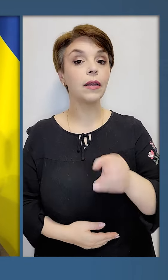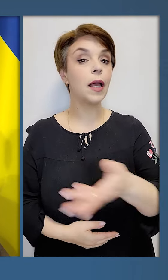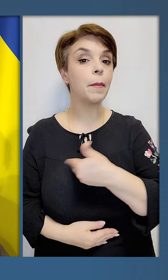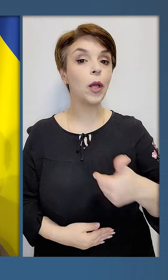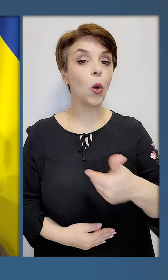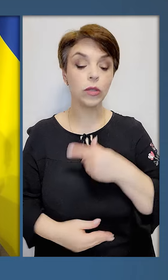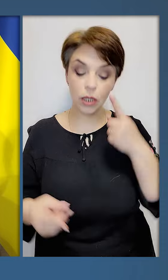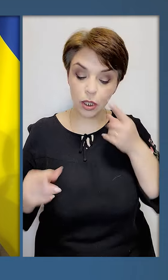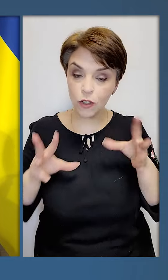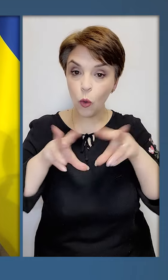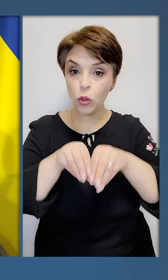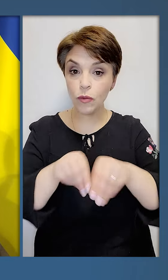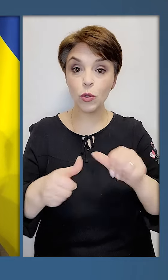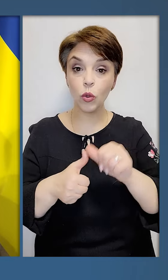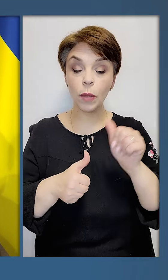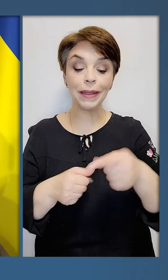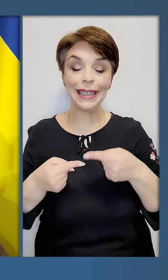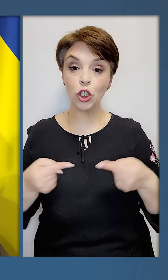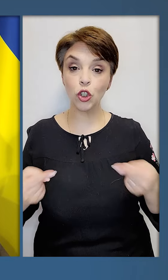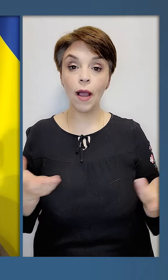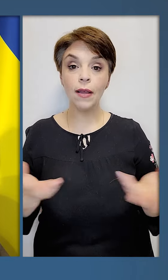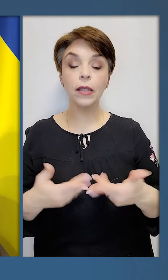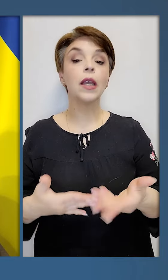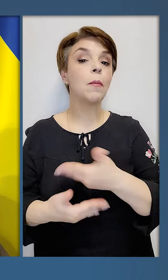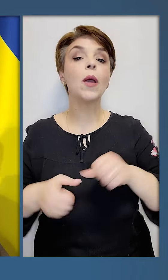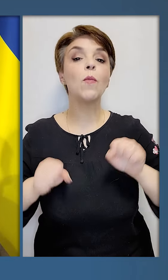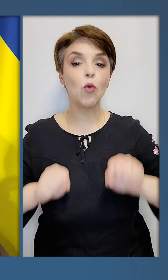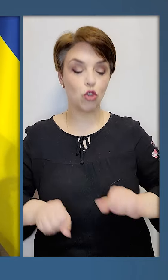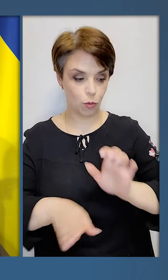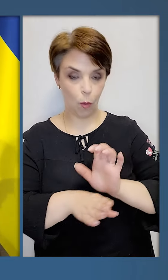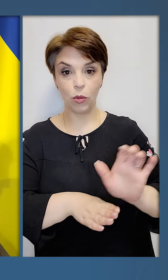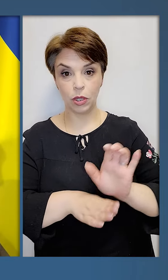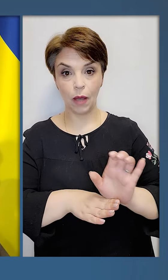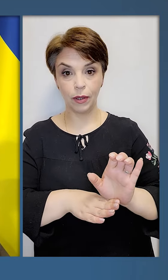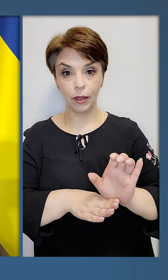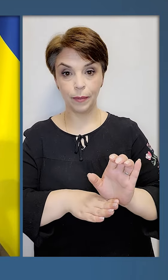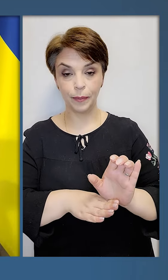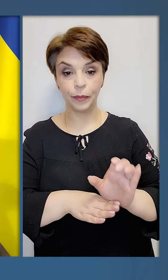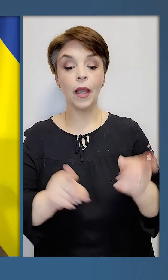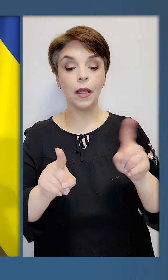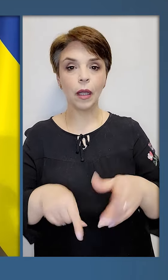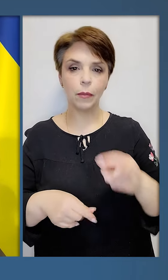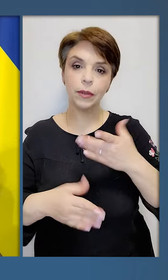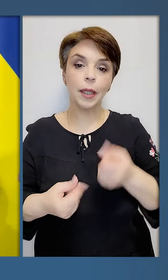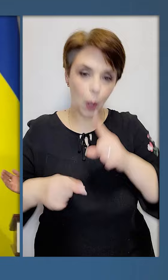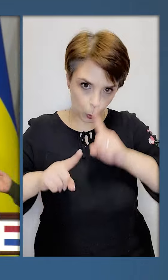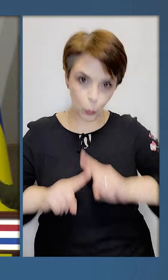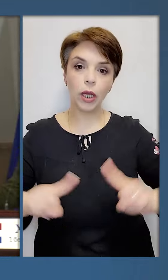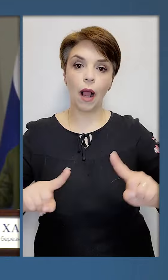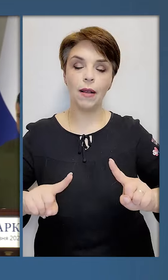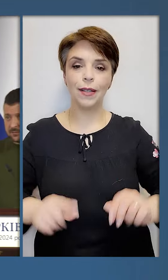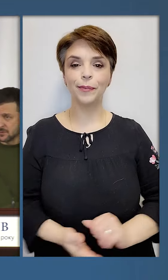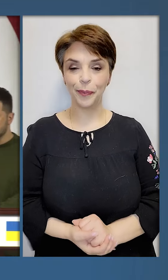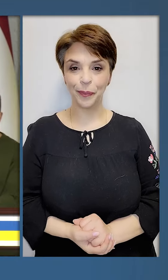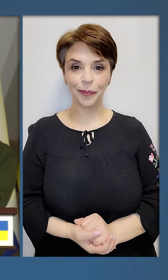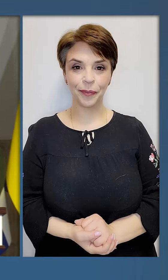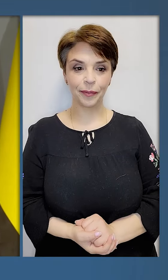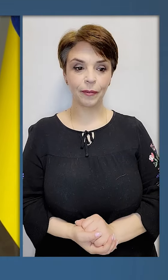Але ми хотіли сфокусуватися, зокрема, на тих речах, які ми можемо поставити, там, де ми унікальні.